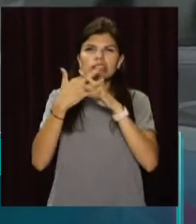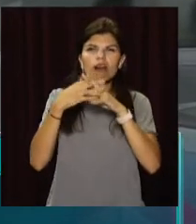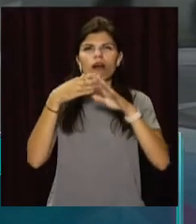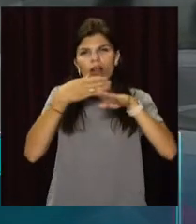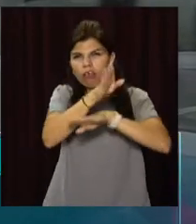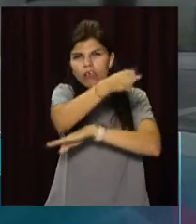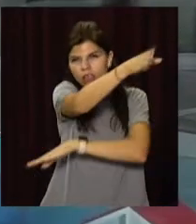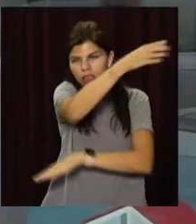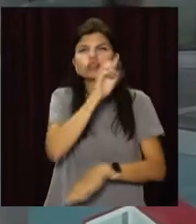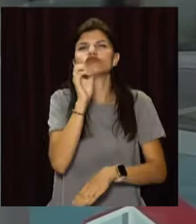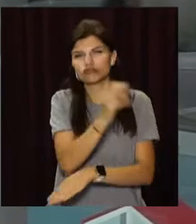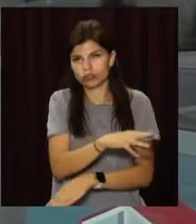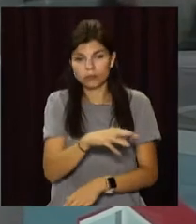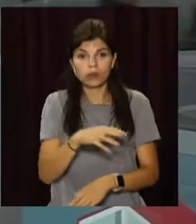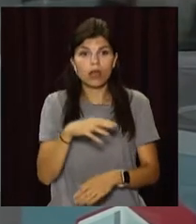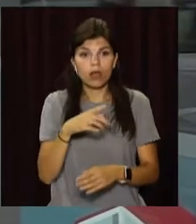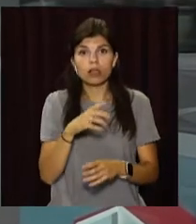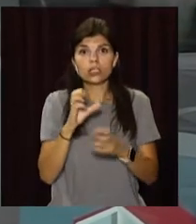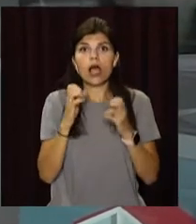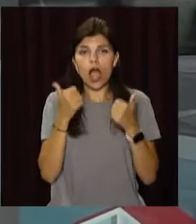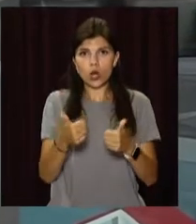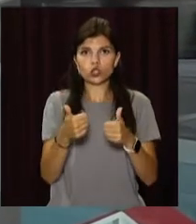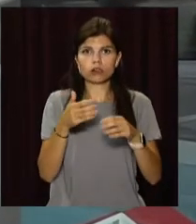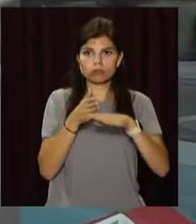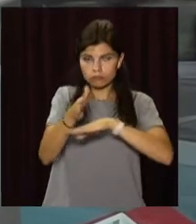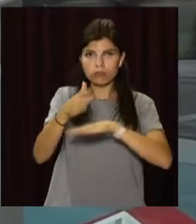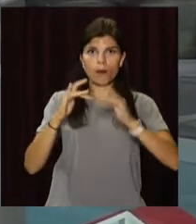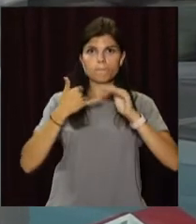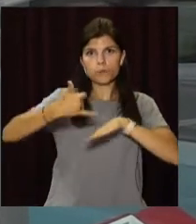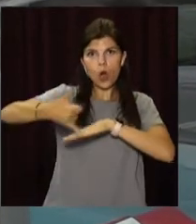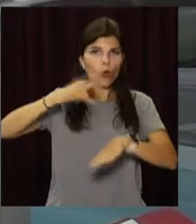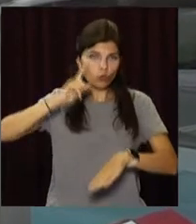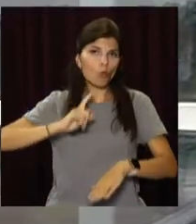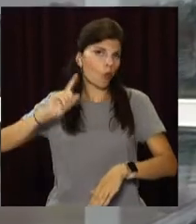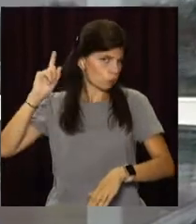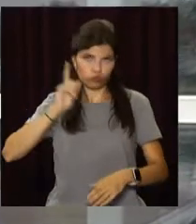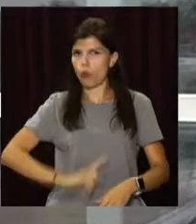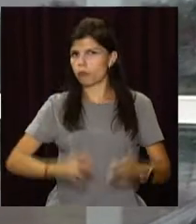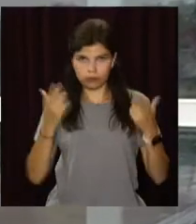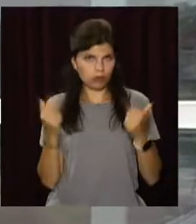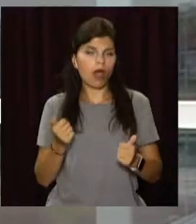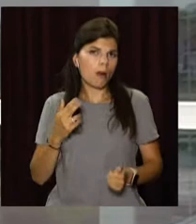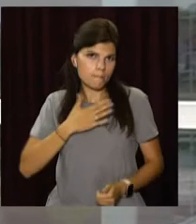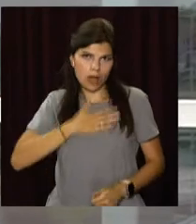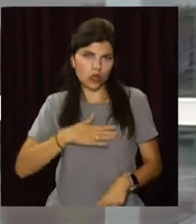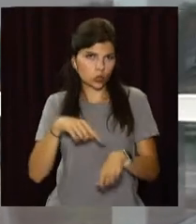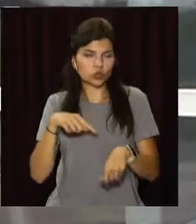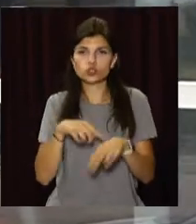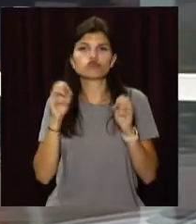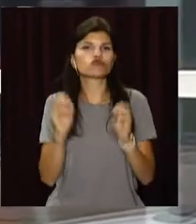поселки, села и населенные пункты. И с хорошими развязками, и с хорошим покрытием. Конечно, будет удобнее намного. Конечно, приятное ощущение,